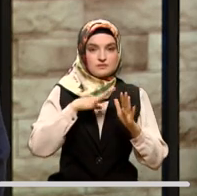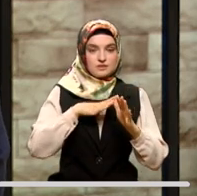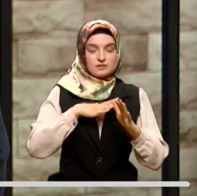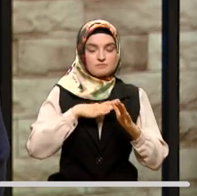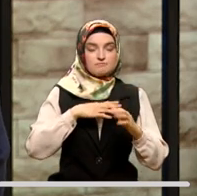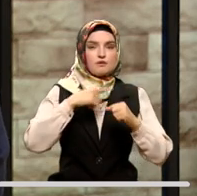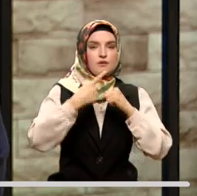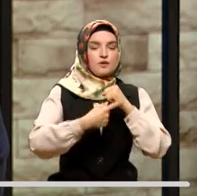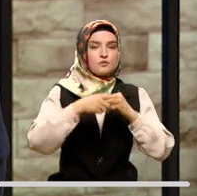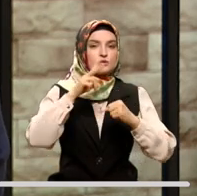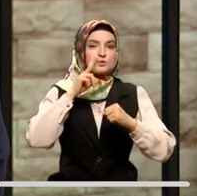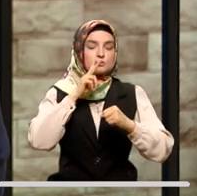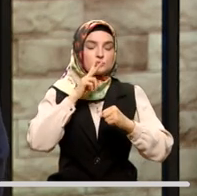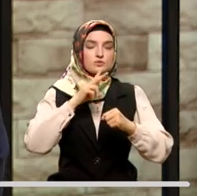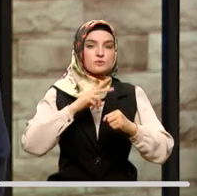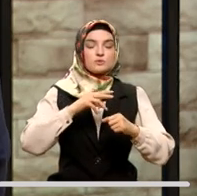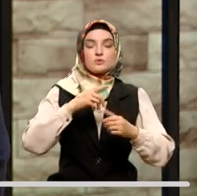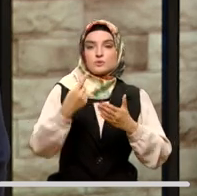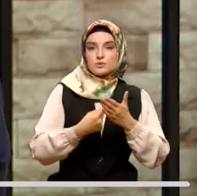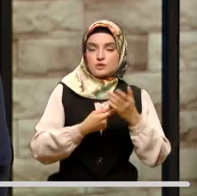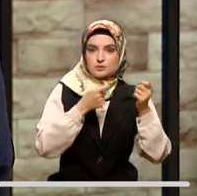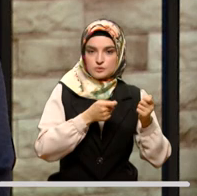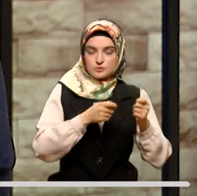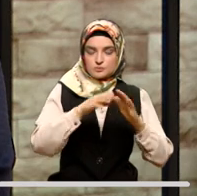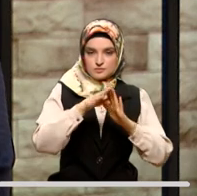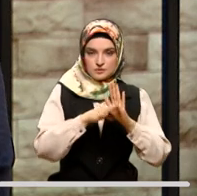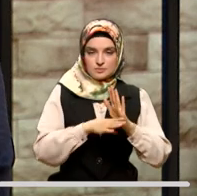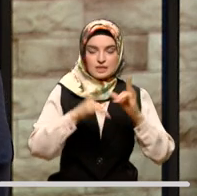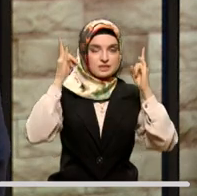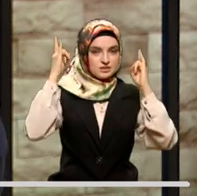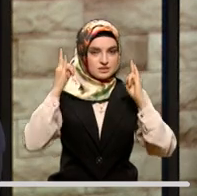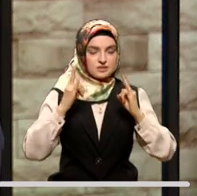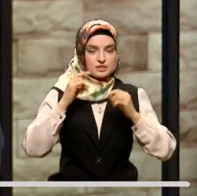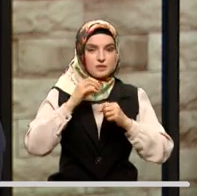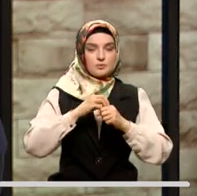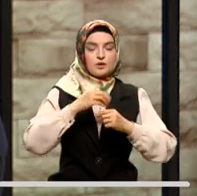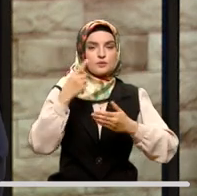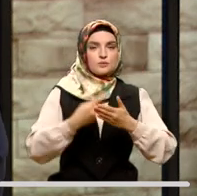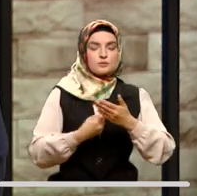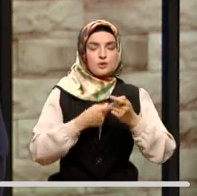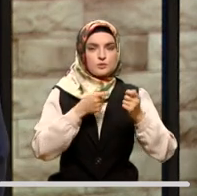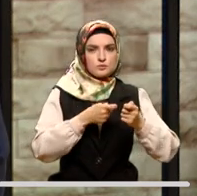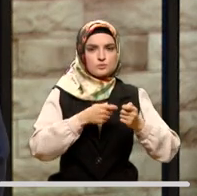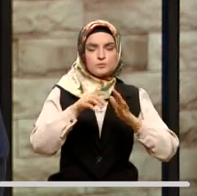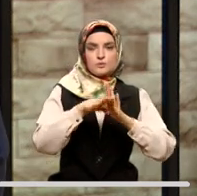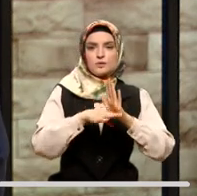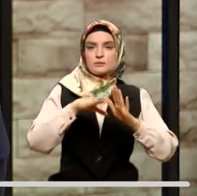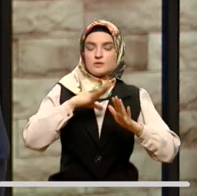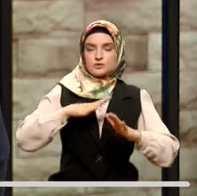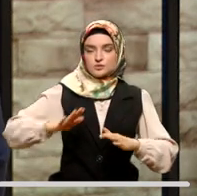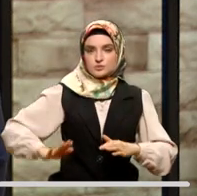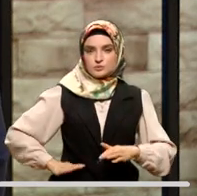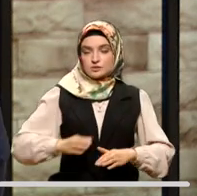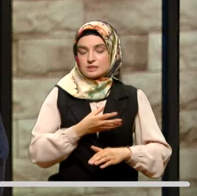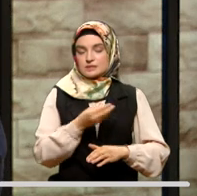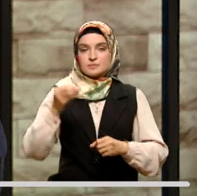sonu Kur'an kursu programları. Bir de camilerde Kur'an kursu programı var ki çocuklarımız için,